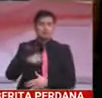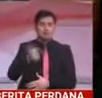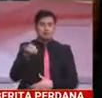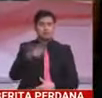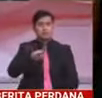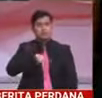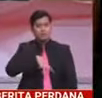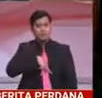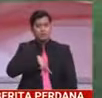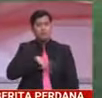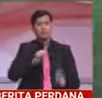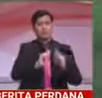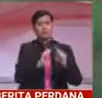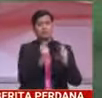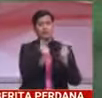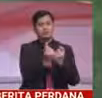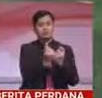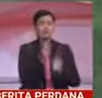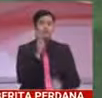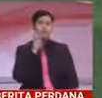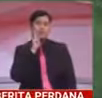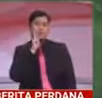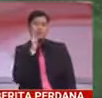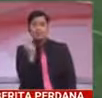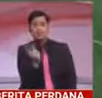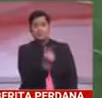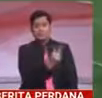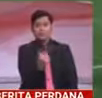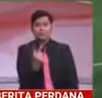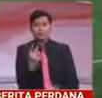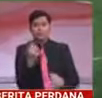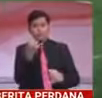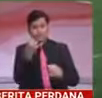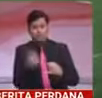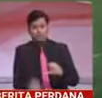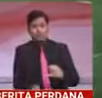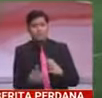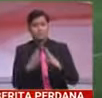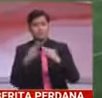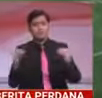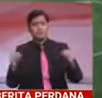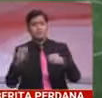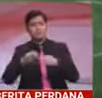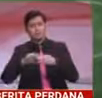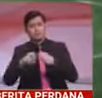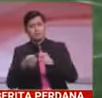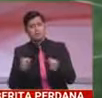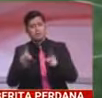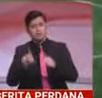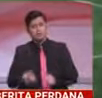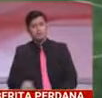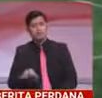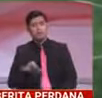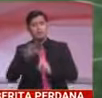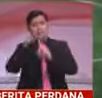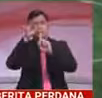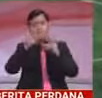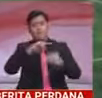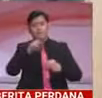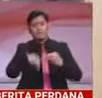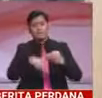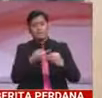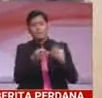keduduk pihak ini di peringkat akhir untuk menyelesaikan beberapa perkara terutama berkaitan aspek perundangan